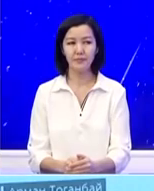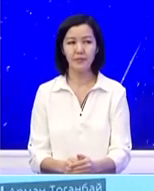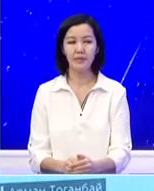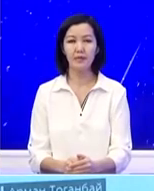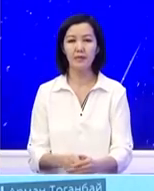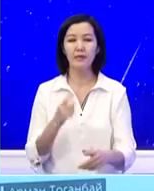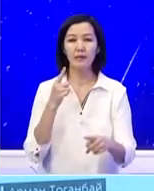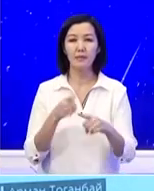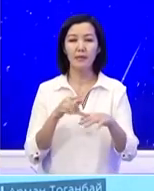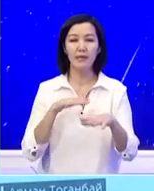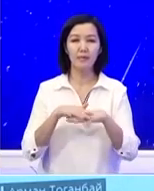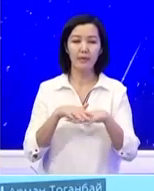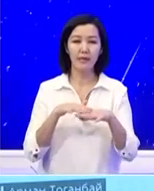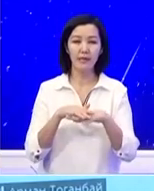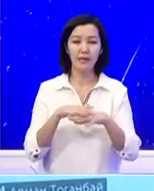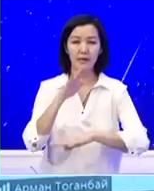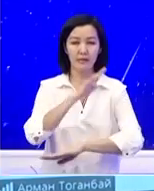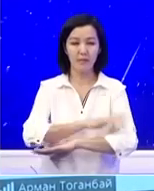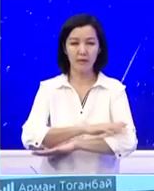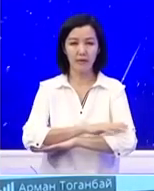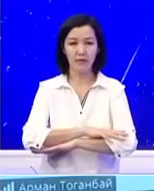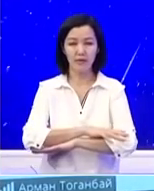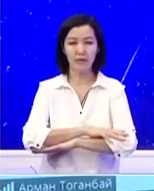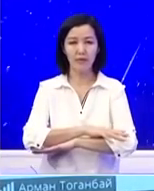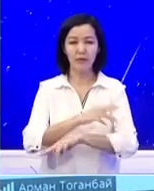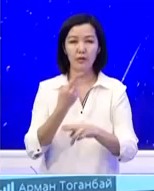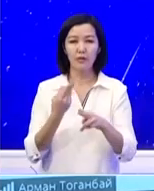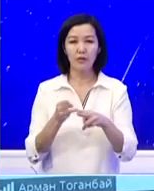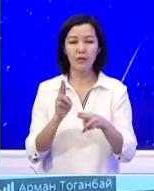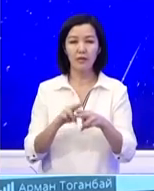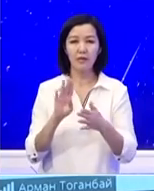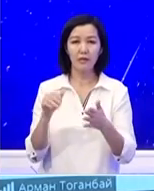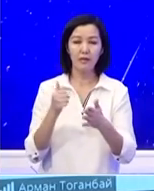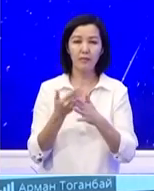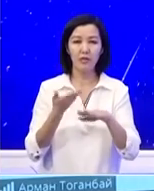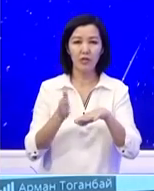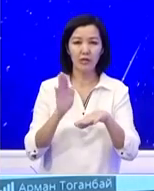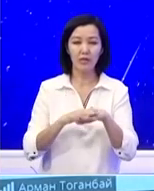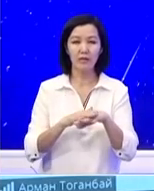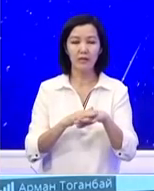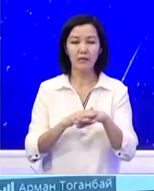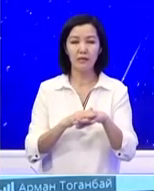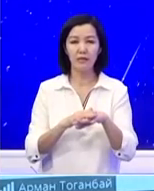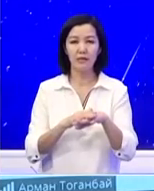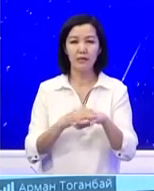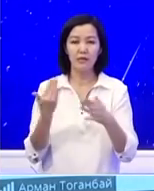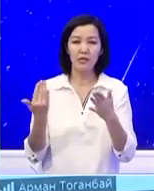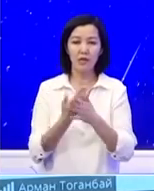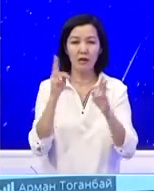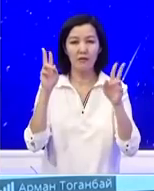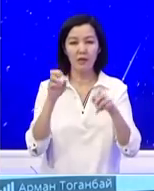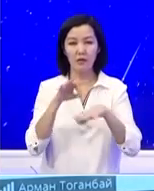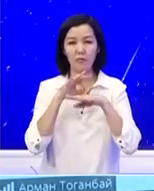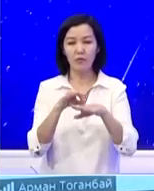Математика пәнінің қиын сабақтарының пәндерінің бірі сол себептерден. Енді ең бірінші қиындықтар болады жаңа сабақ өткен кезде,